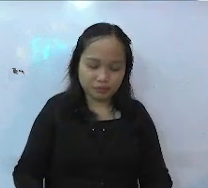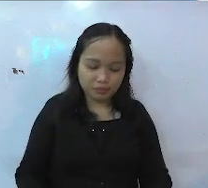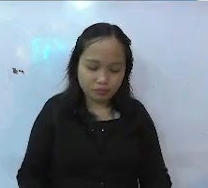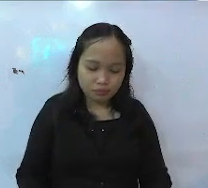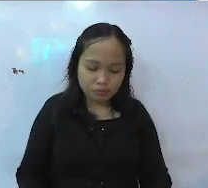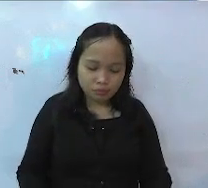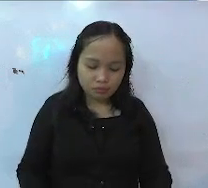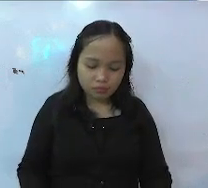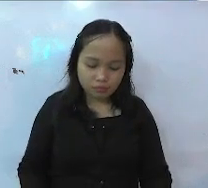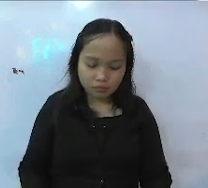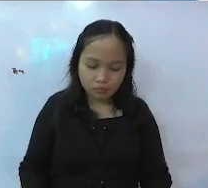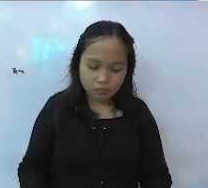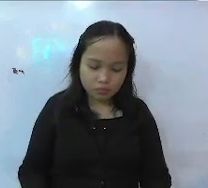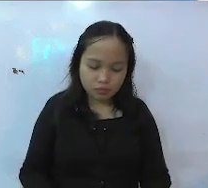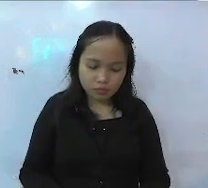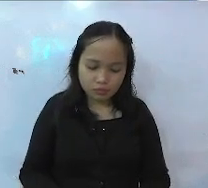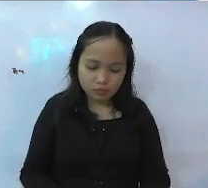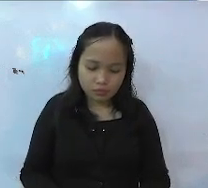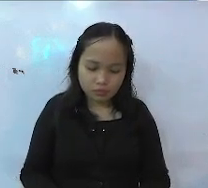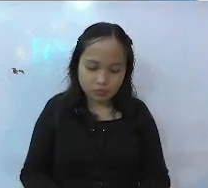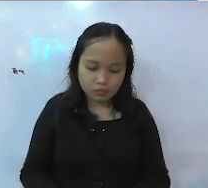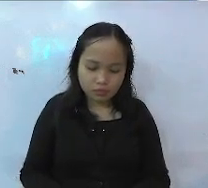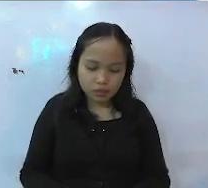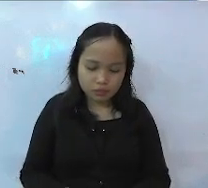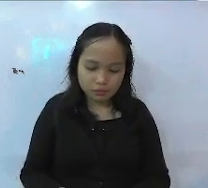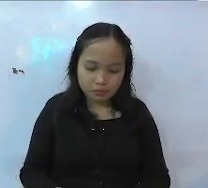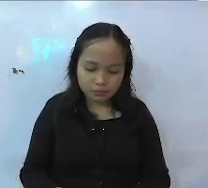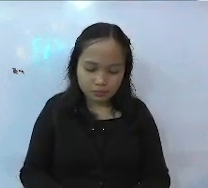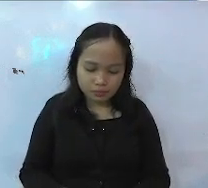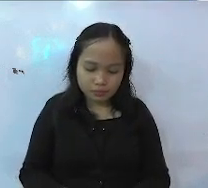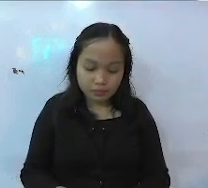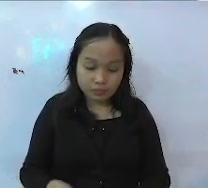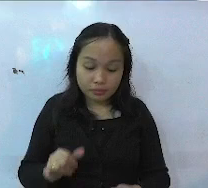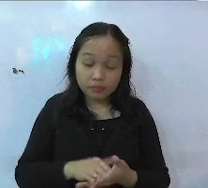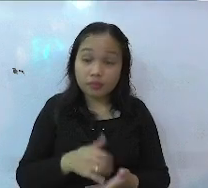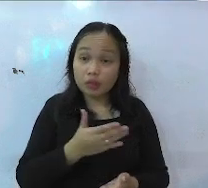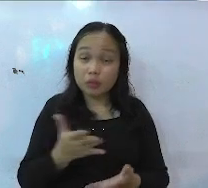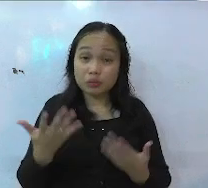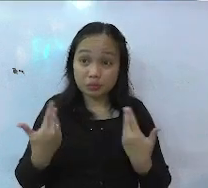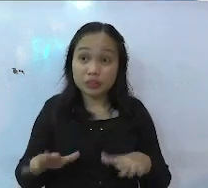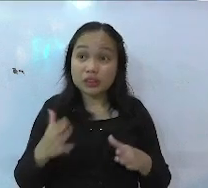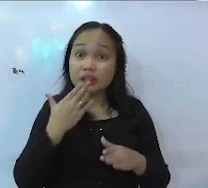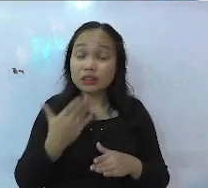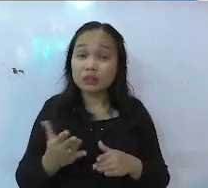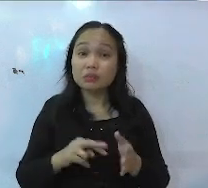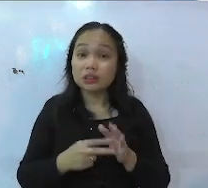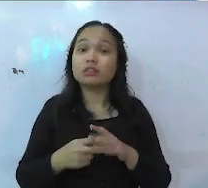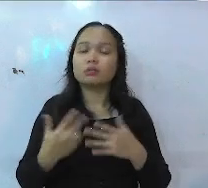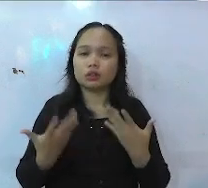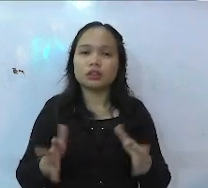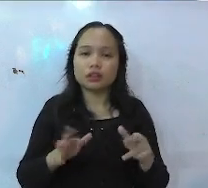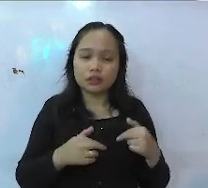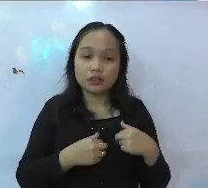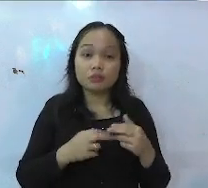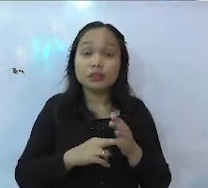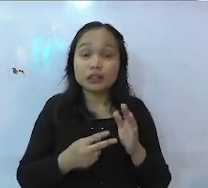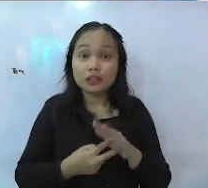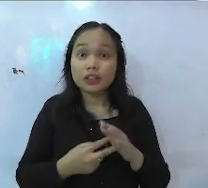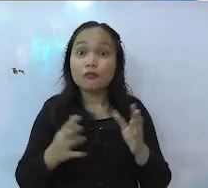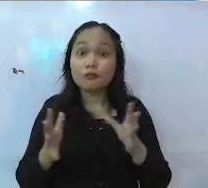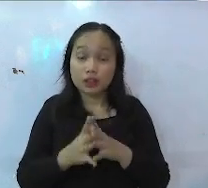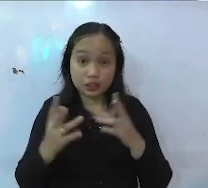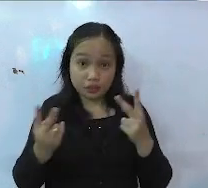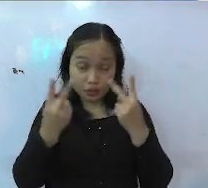iba na yon di ba Pero na nagpasalamat ka Ibig sabihin Meron ka ng natanggap Kaya nga ang Victor ang